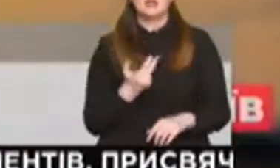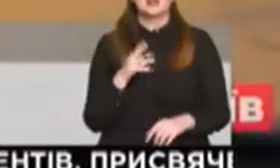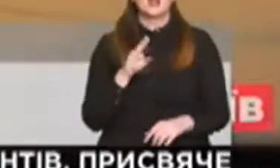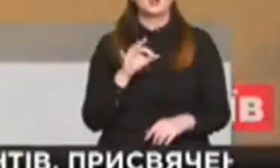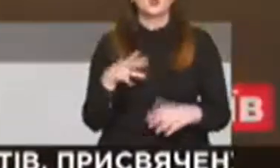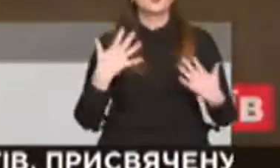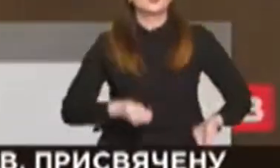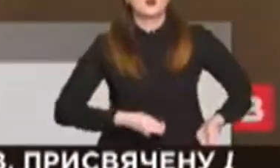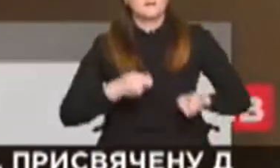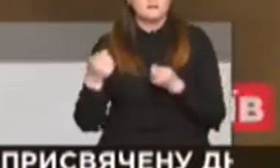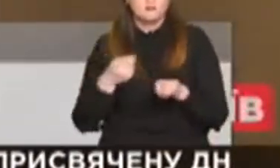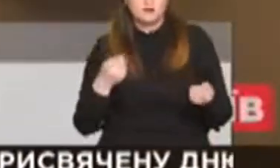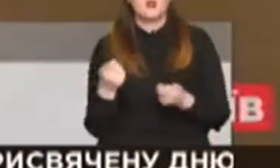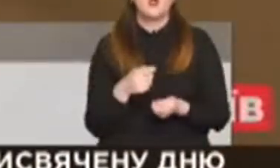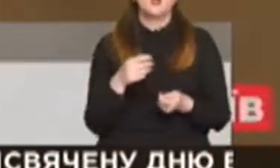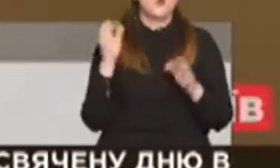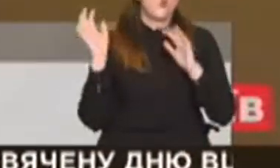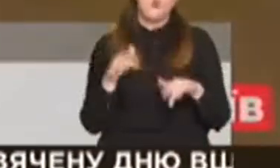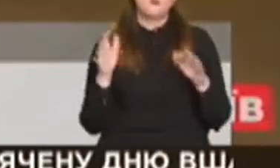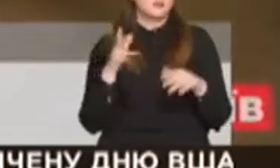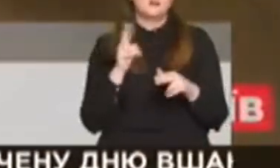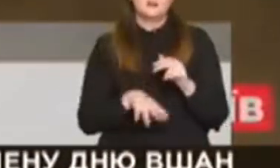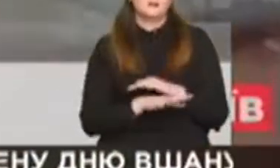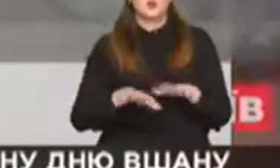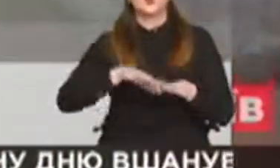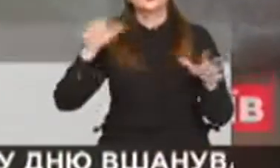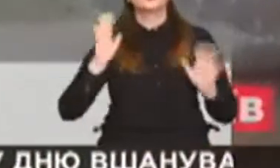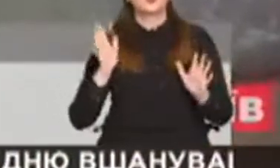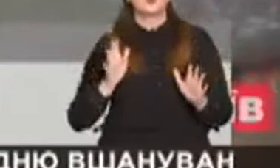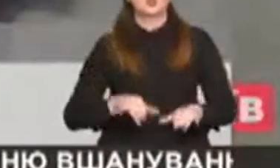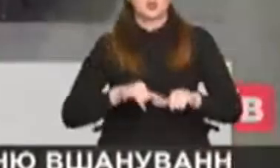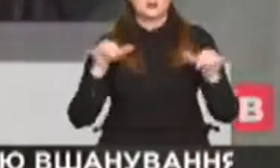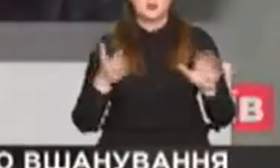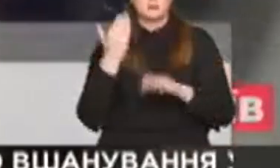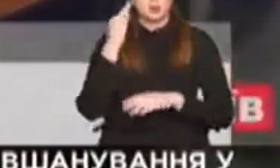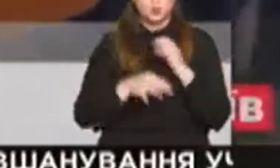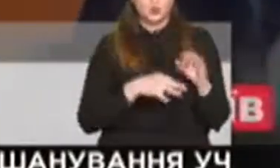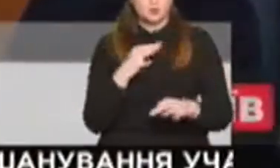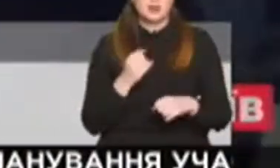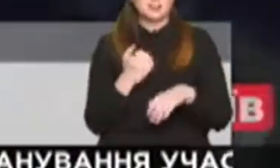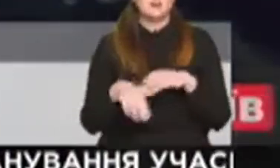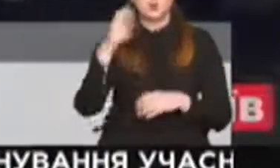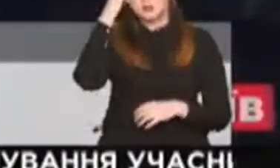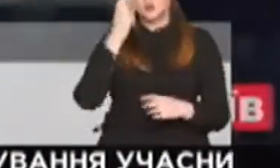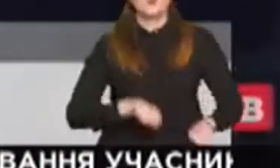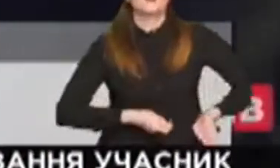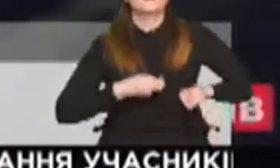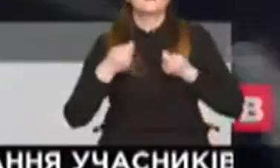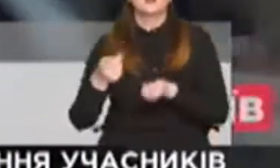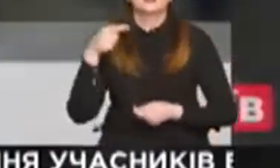тонн вже вивезли, та опади не припиняються, і кучугури лише збільшуються. Минулої доби, зокрема, із вулиць Києва